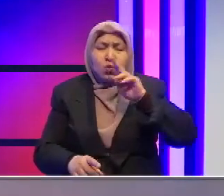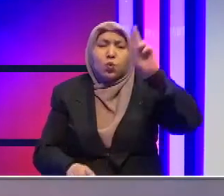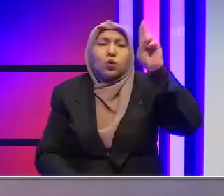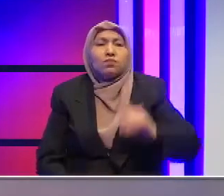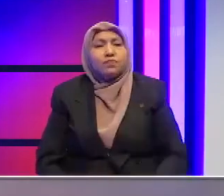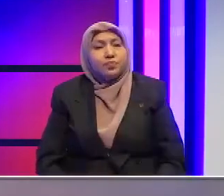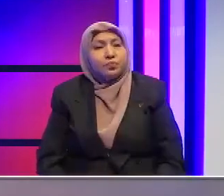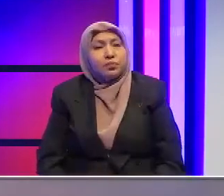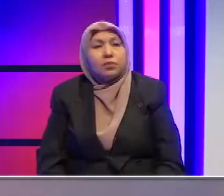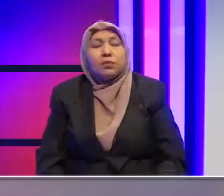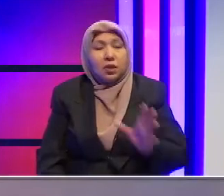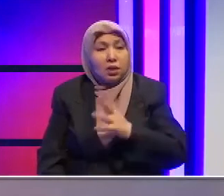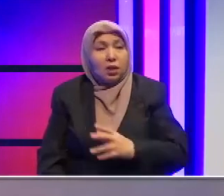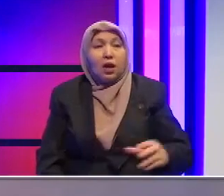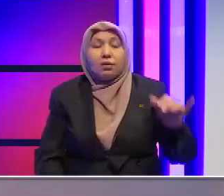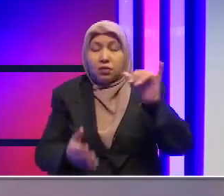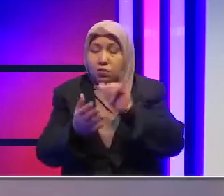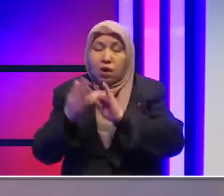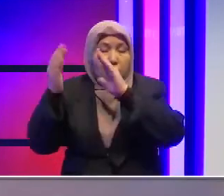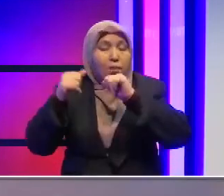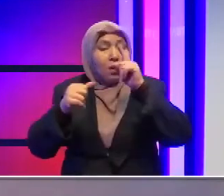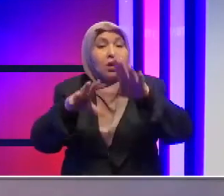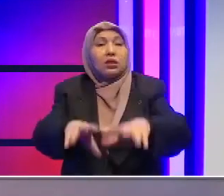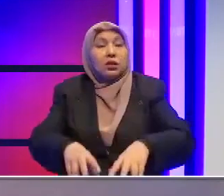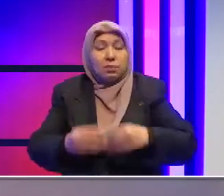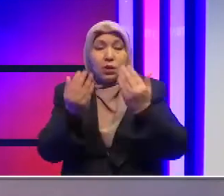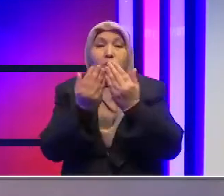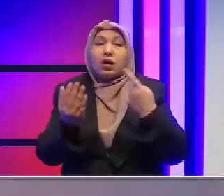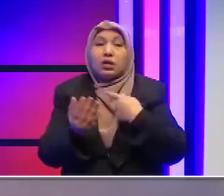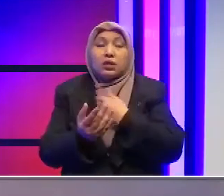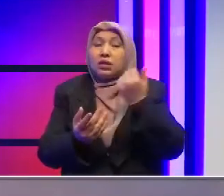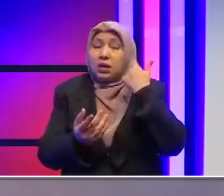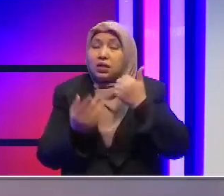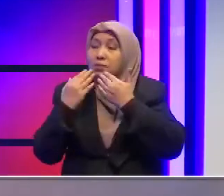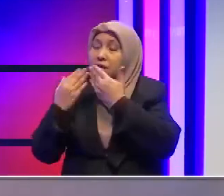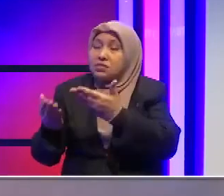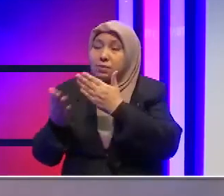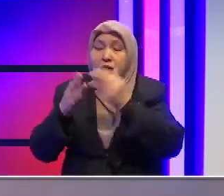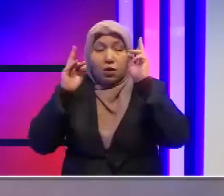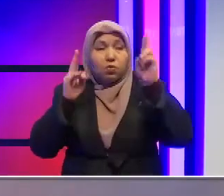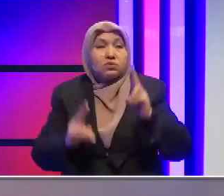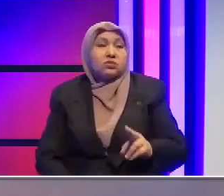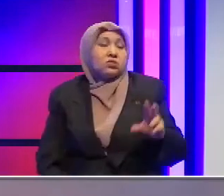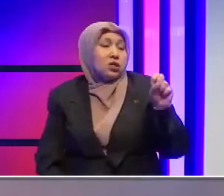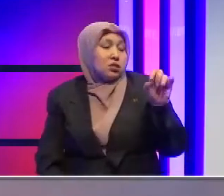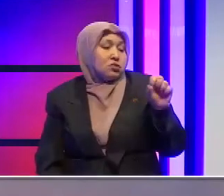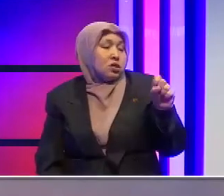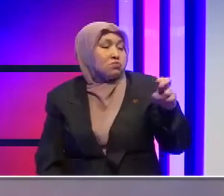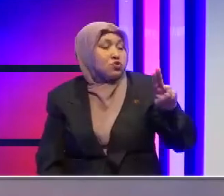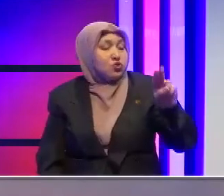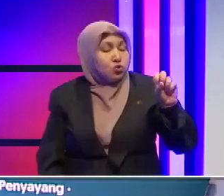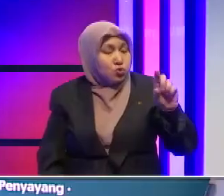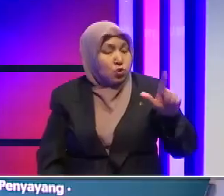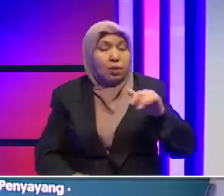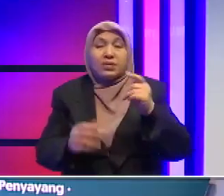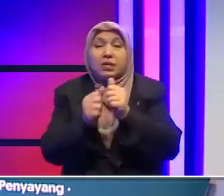العالمين. Amin ya rabbal alamin. Moga-moga Allah mengkabulkan doa kita sebentar tadi. Ya, terima kasih diucapkan kepada Fadil Ustaz Syamsul Hakim bersudi bersama pada